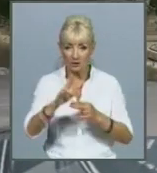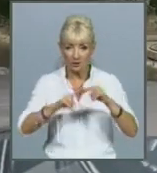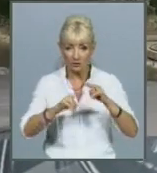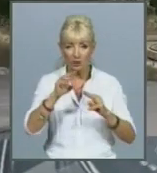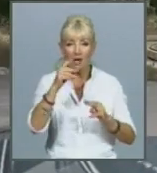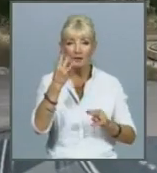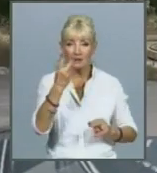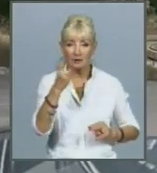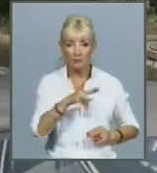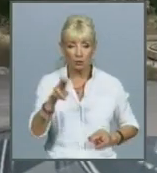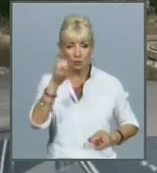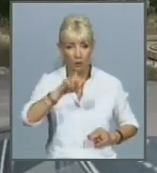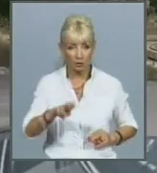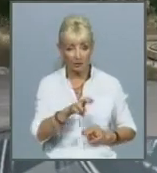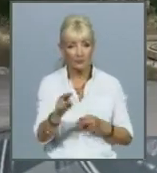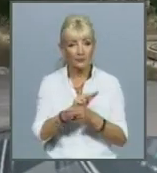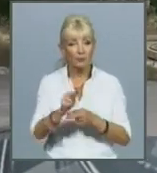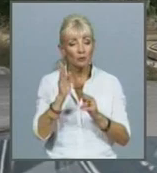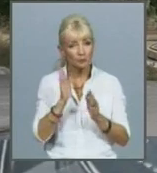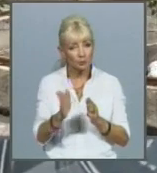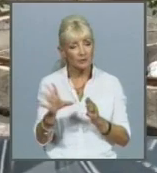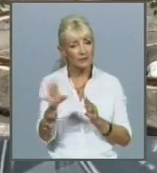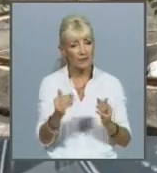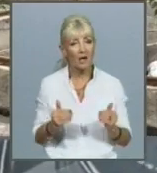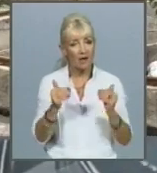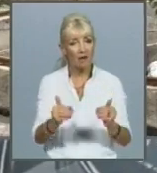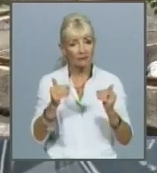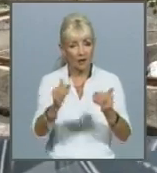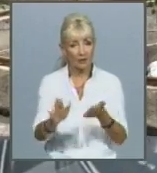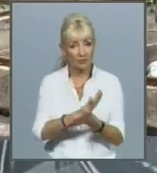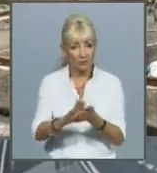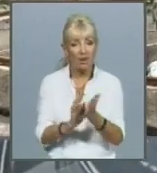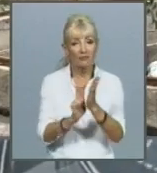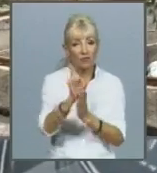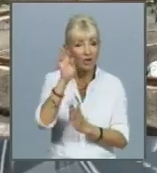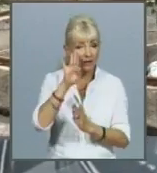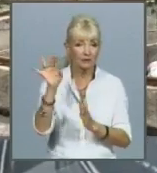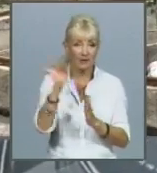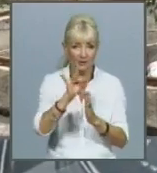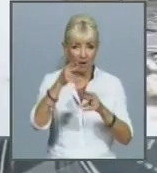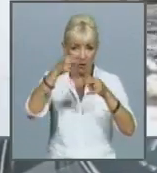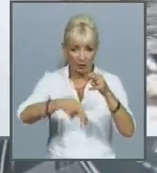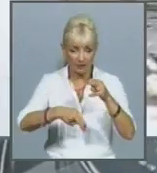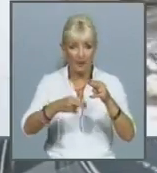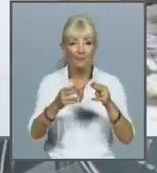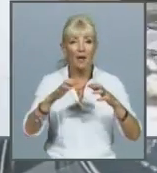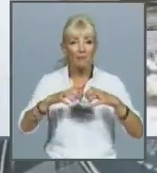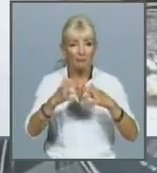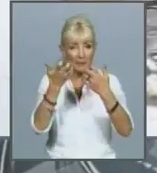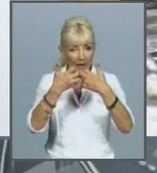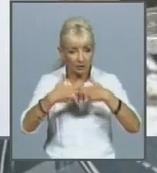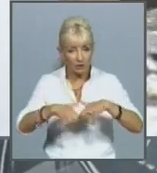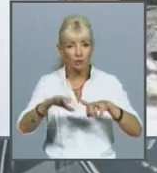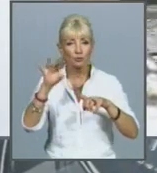долларов. Реконструкція буде торкатися всіх етапів очищення – від входу води до її виходу, включаючи механічну та повну